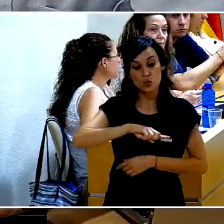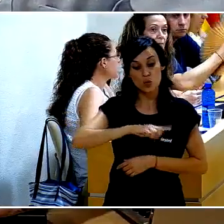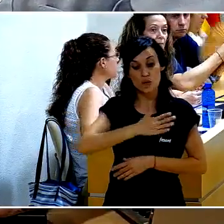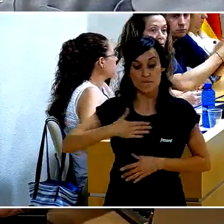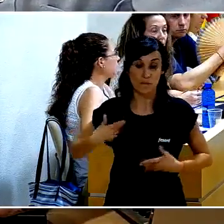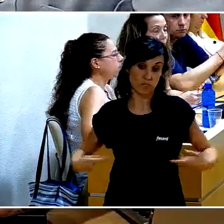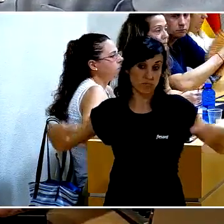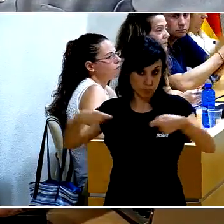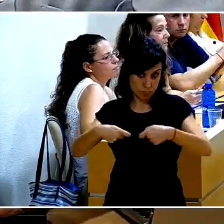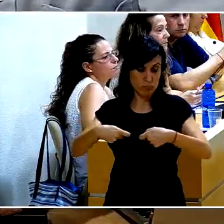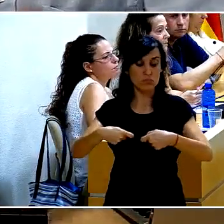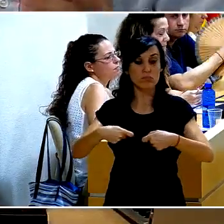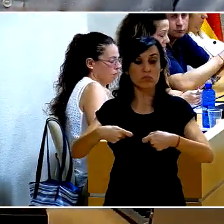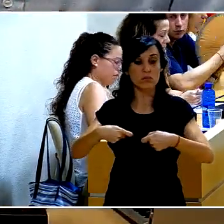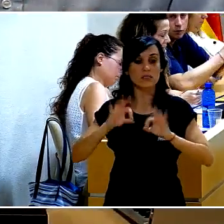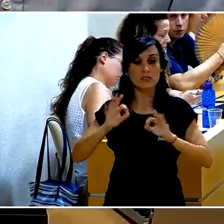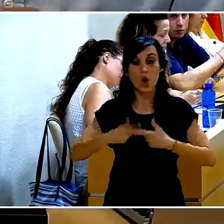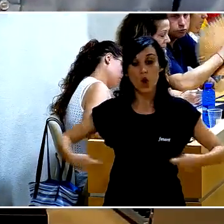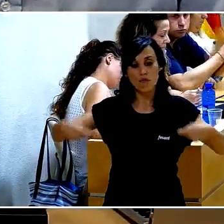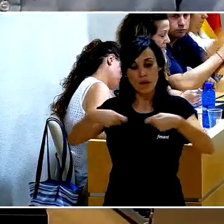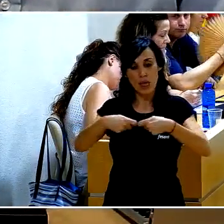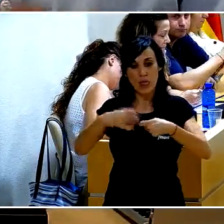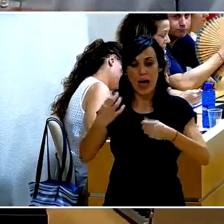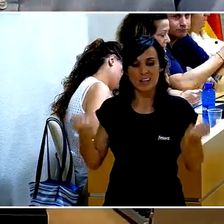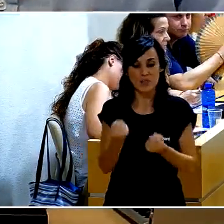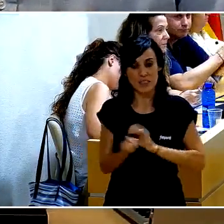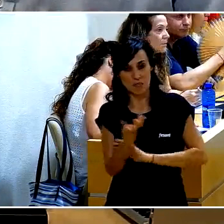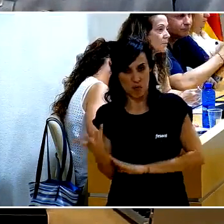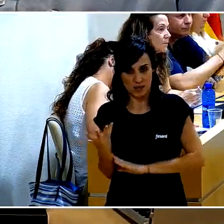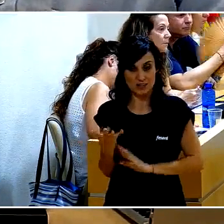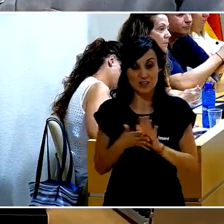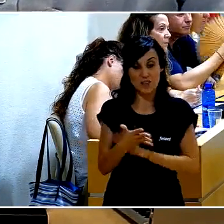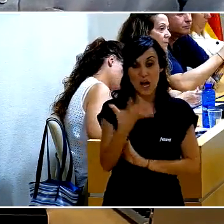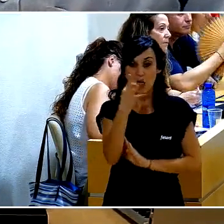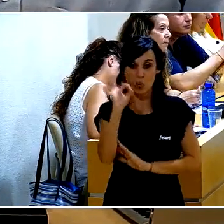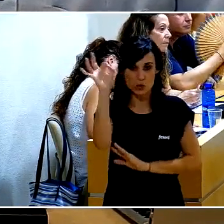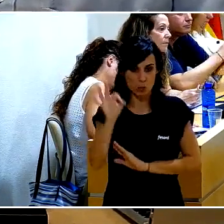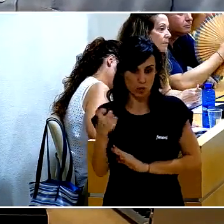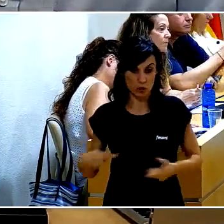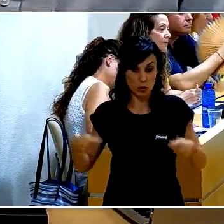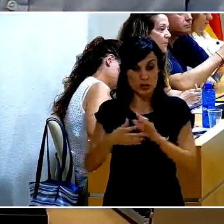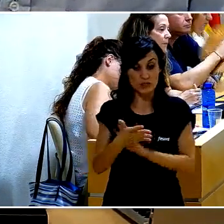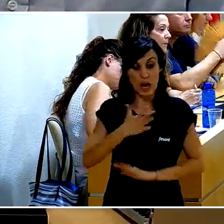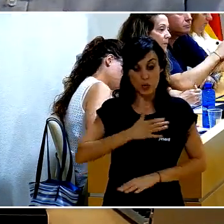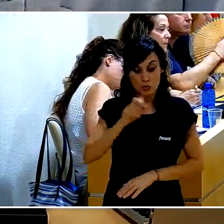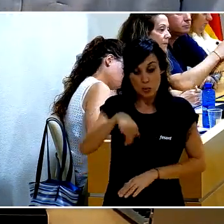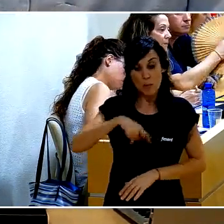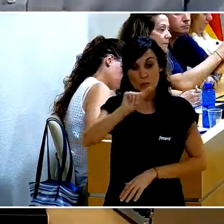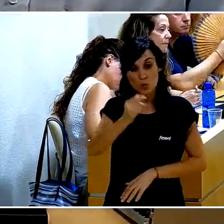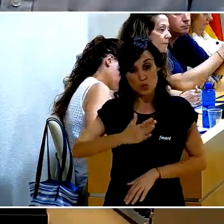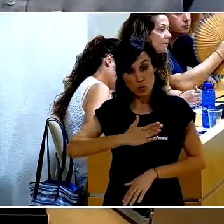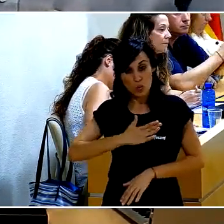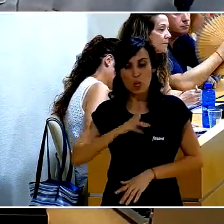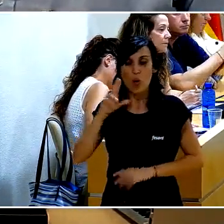cofinanciem és cofinanciem una sèrie d'activitats que és el 50%. Això no vol dir que de l'Ajuntament també del nostre pressupost fem